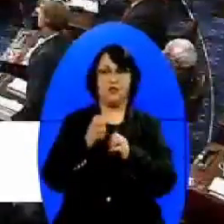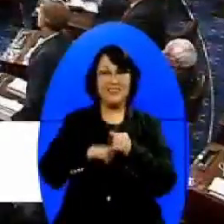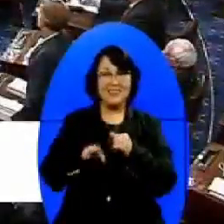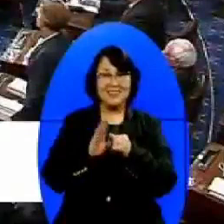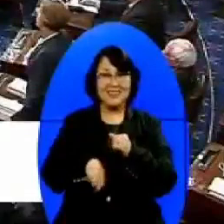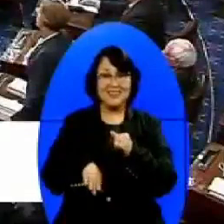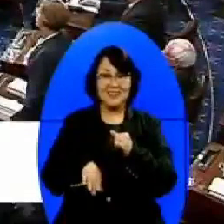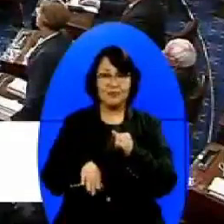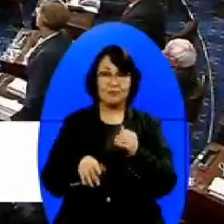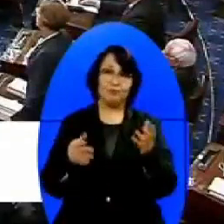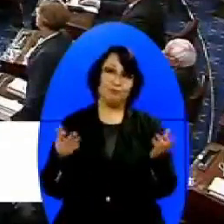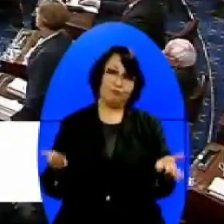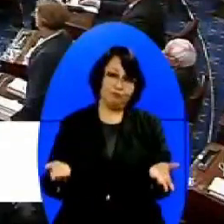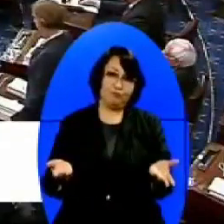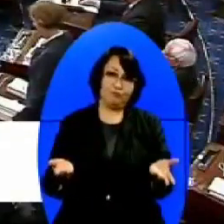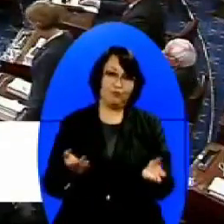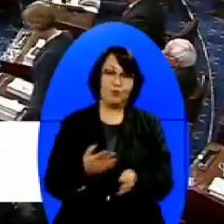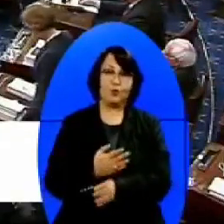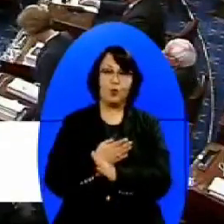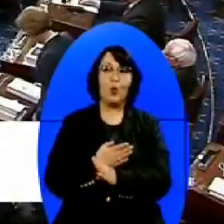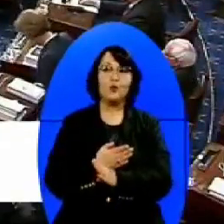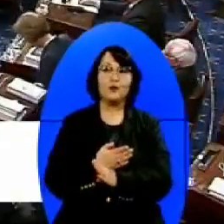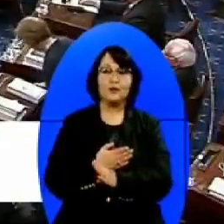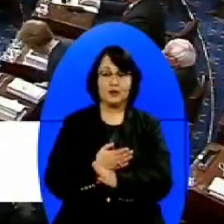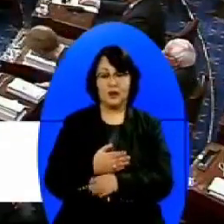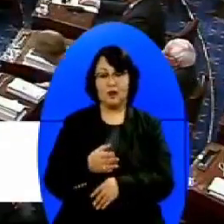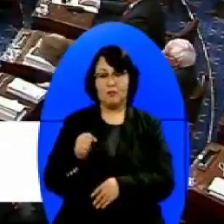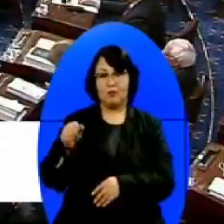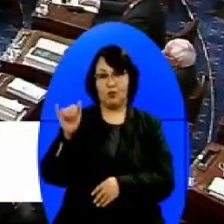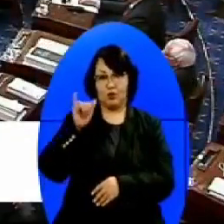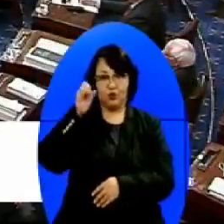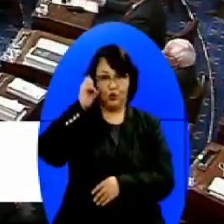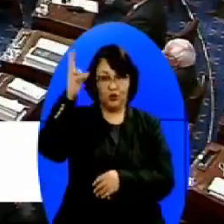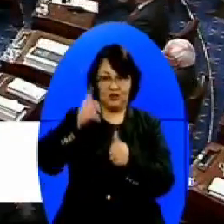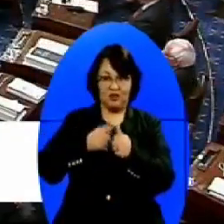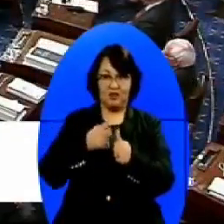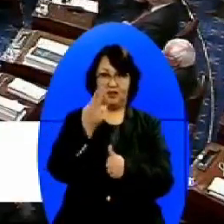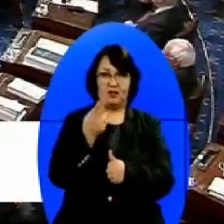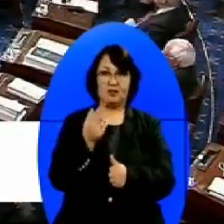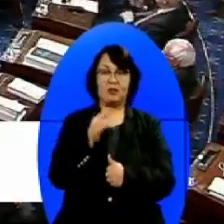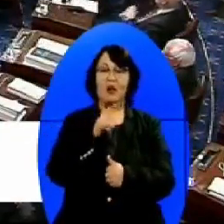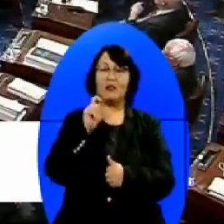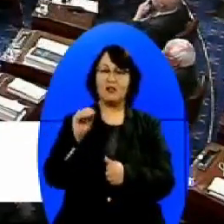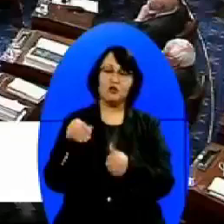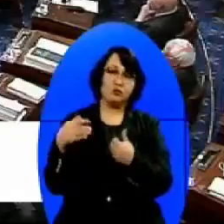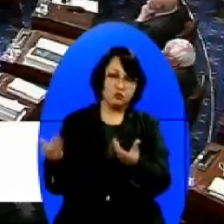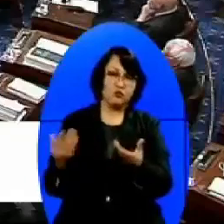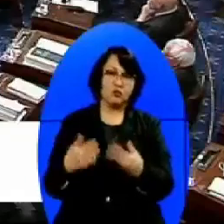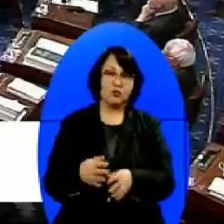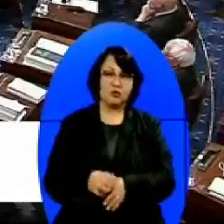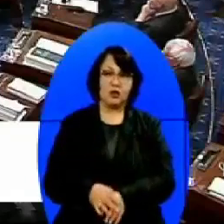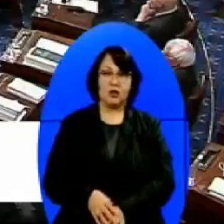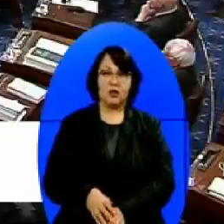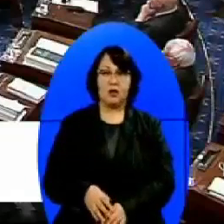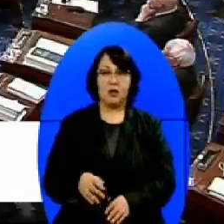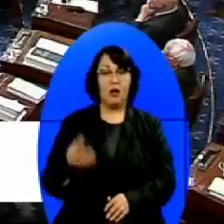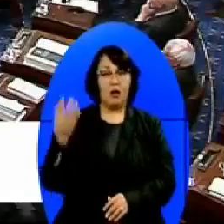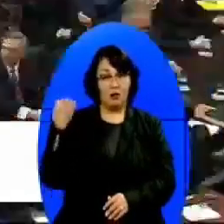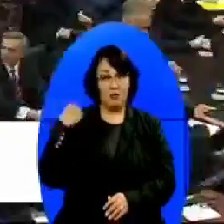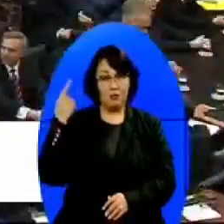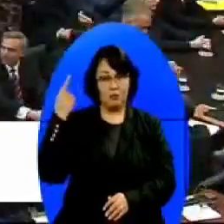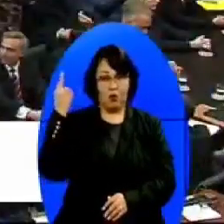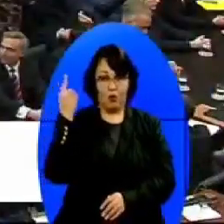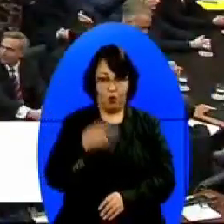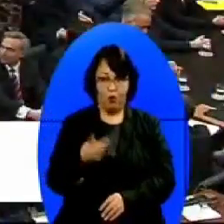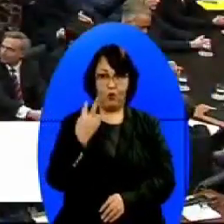эцдээ сенатын танхим хүрээд өндөрлөж байна. Америкийн түүхэнд өмнө нь 2 удаа ерөнхийлөгч сенатын танхимд шүүж байсан ийм түүх байдгийн